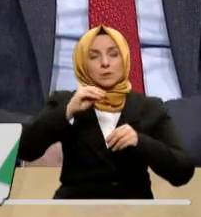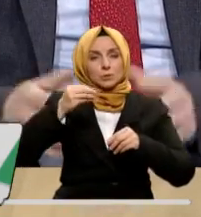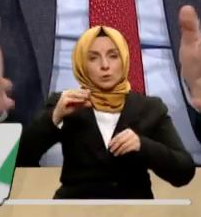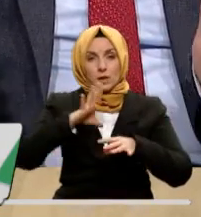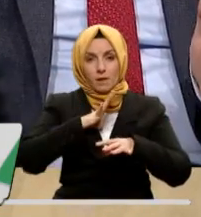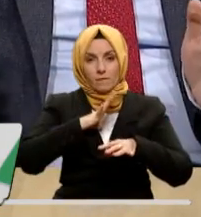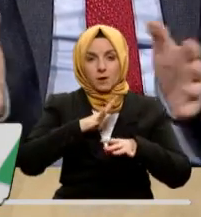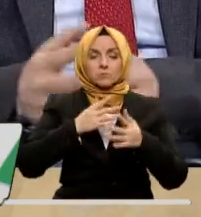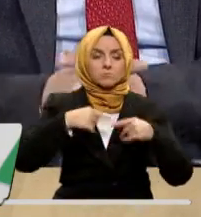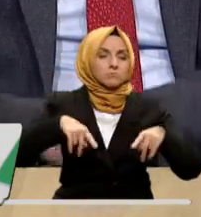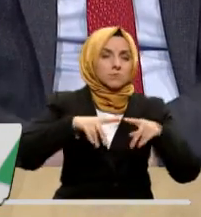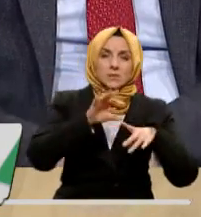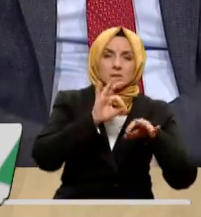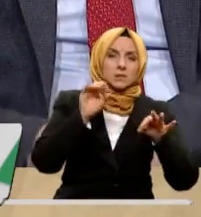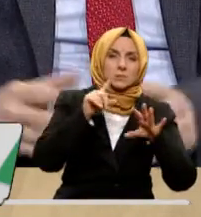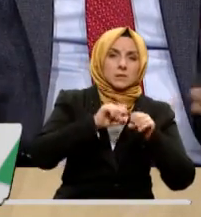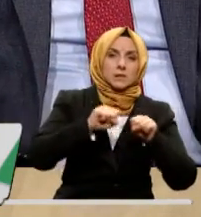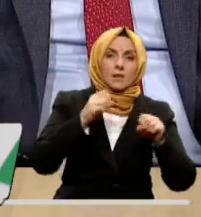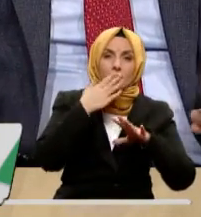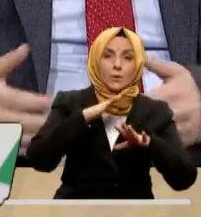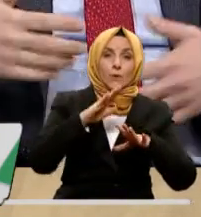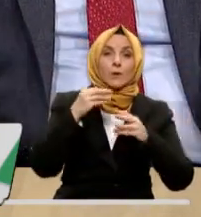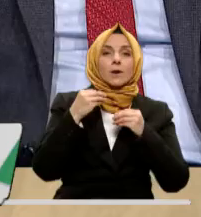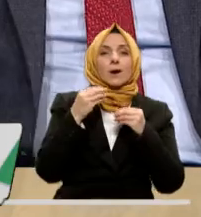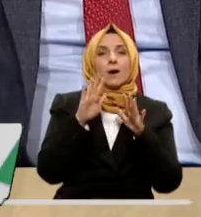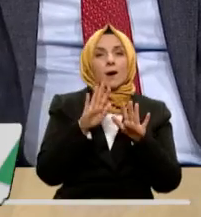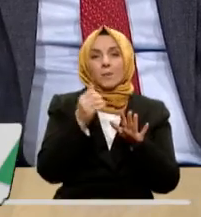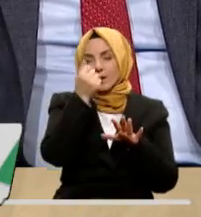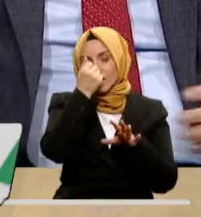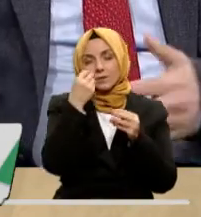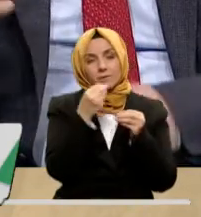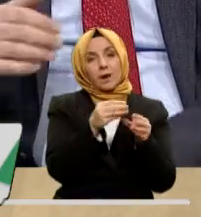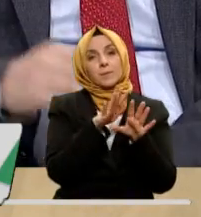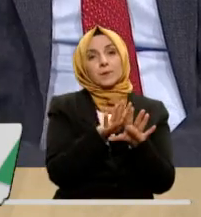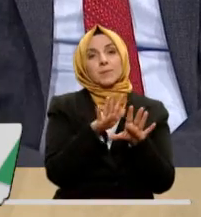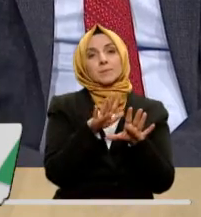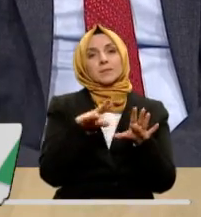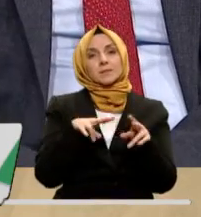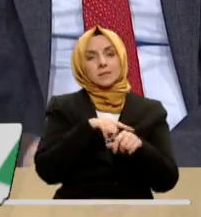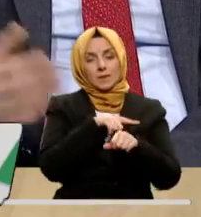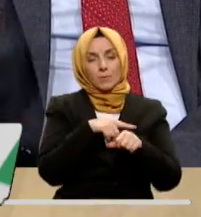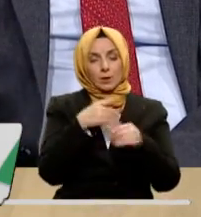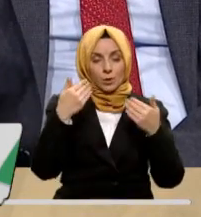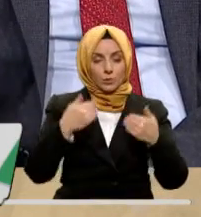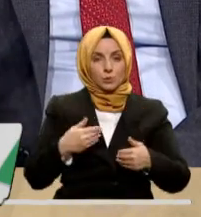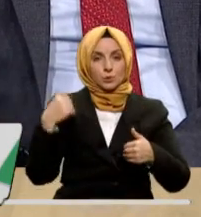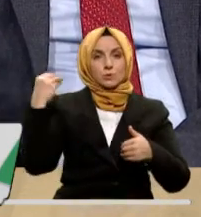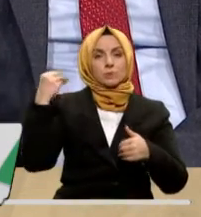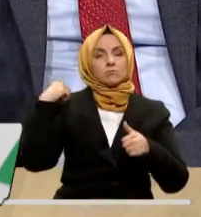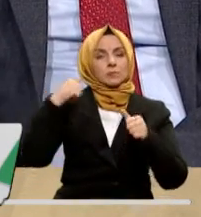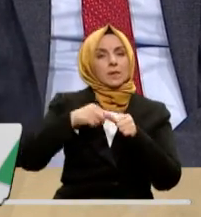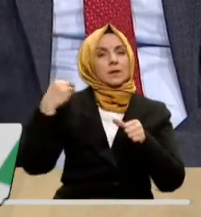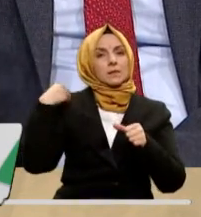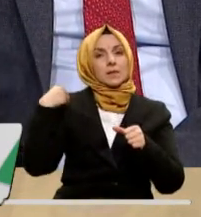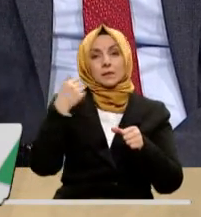bize hiçbir zararı olmadığı gibi vermediğimiz zaman zaten vücut bunları imha bu kısmını oluşturacak biz bu değerli